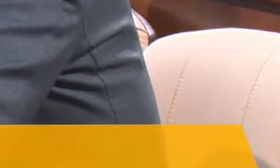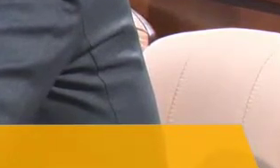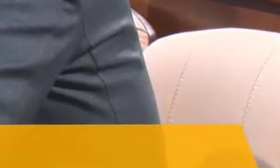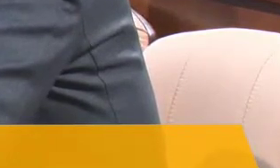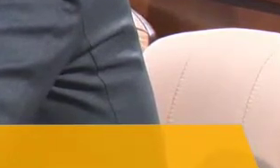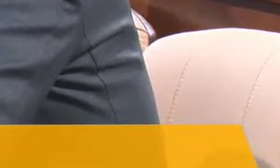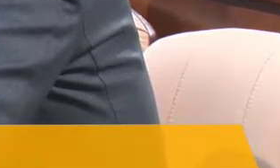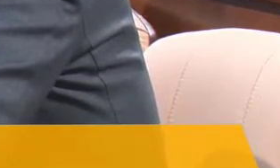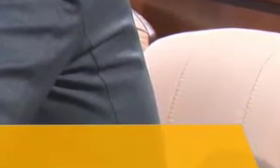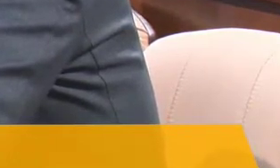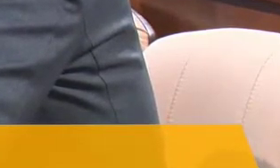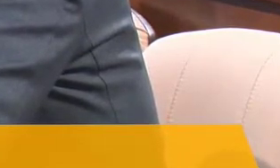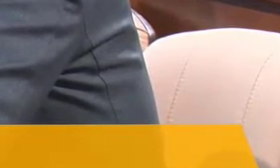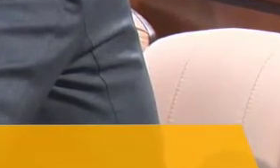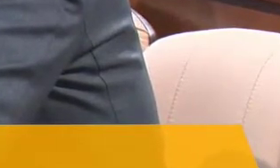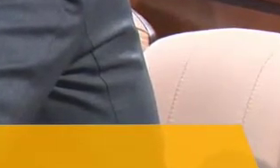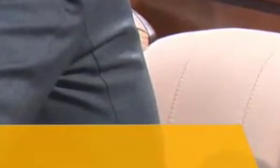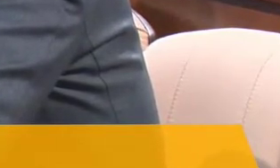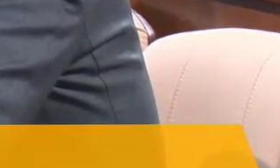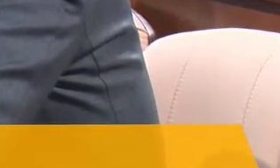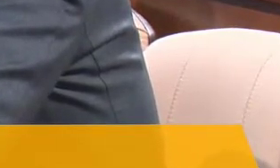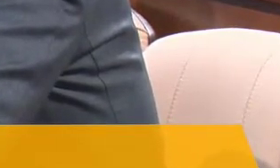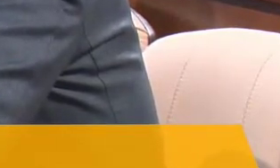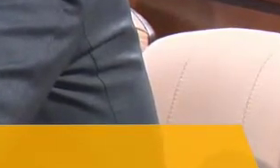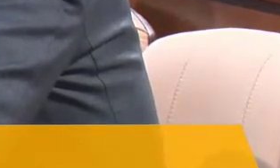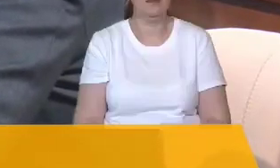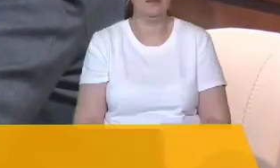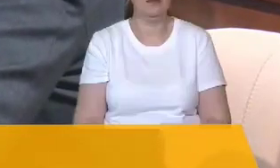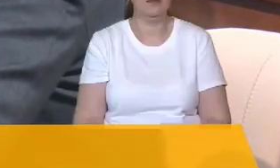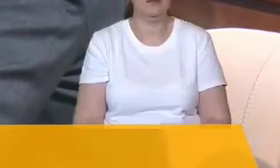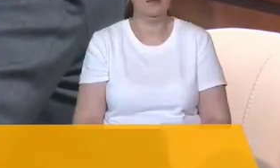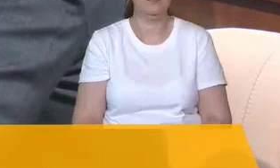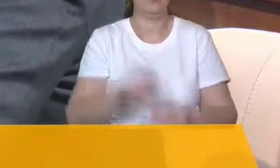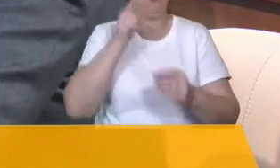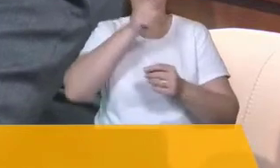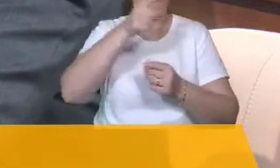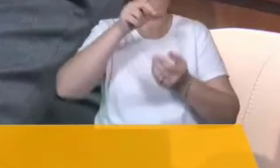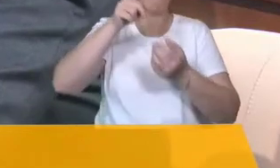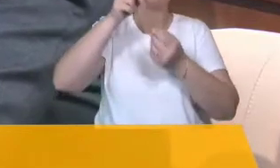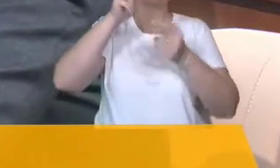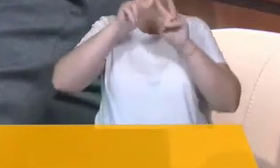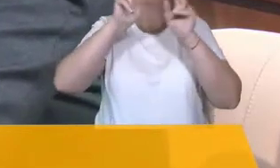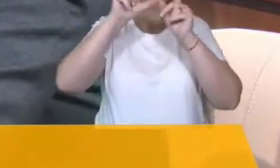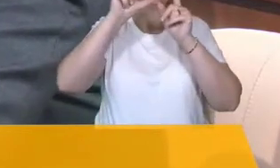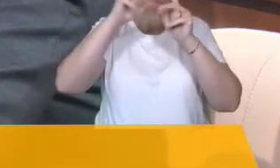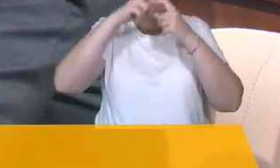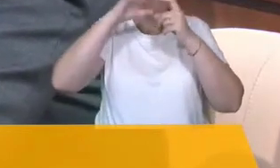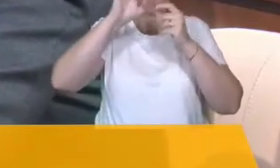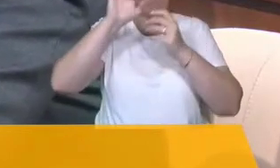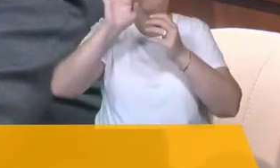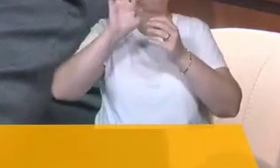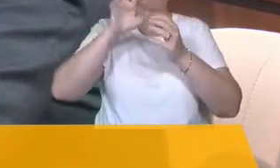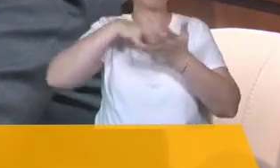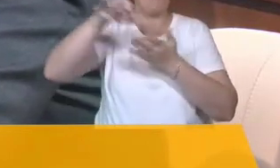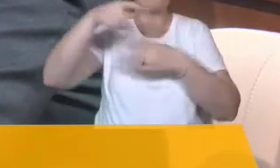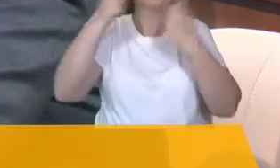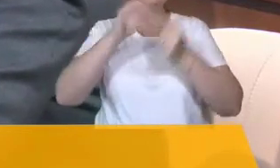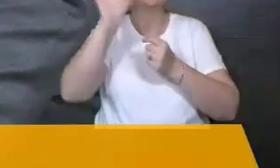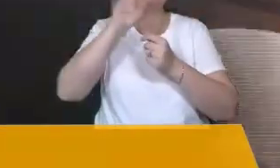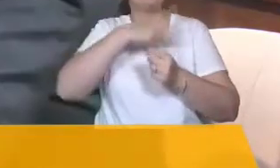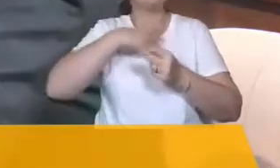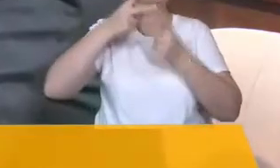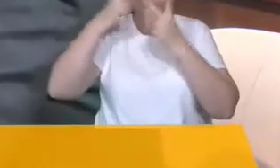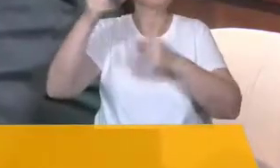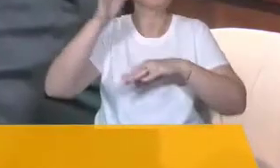15.469 hektarlık alanında imar planına esas mikro bölgeleme çalışmaları Silivri Belediyesi tarafından yaptırılmış ve Çevre